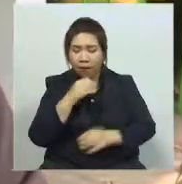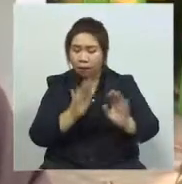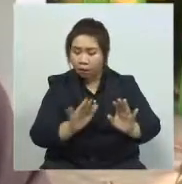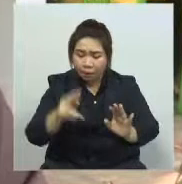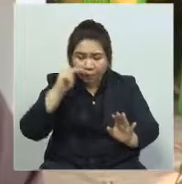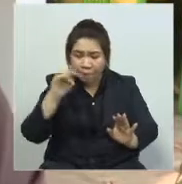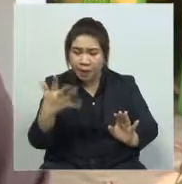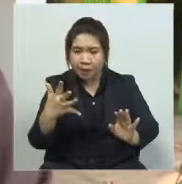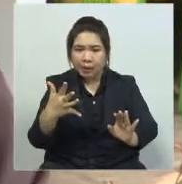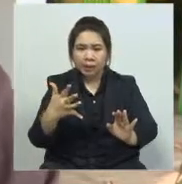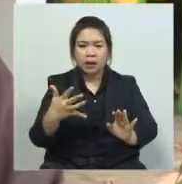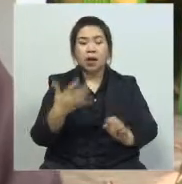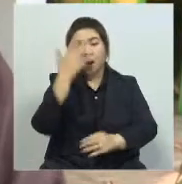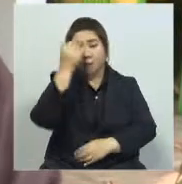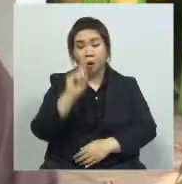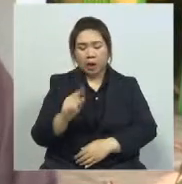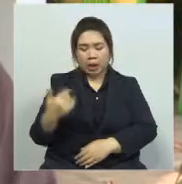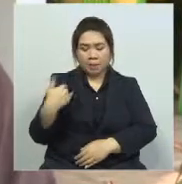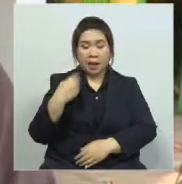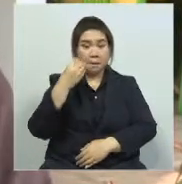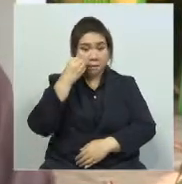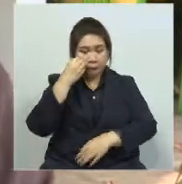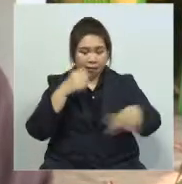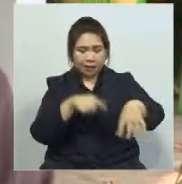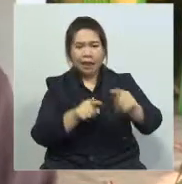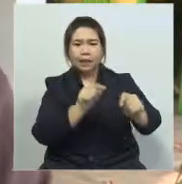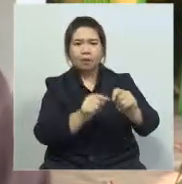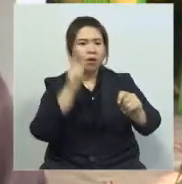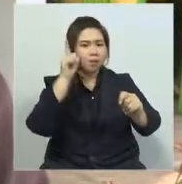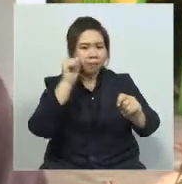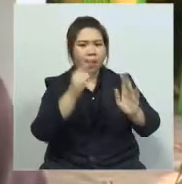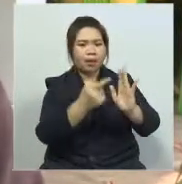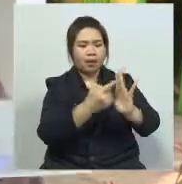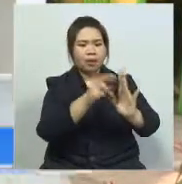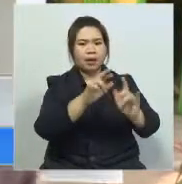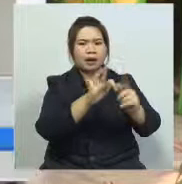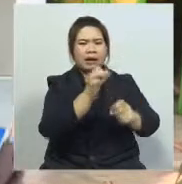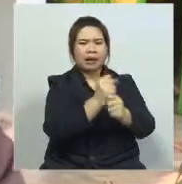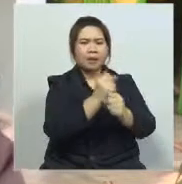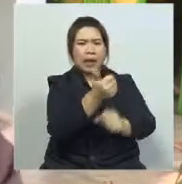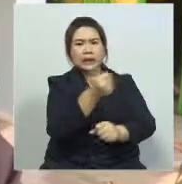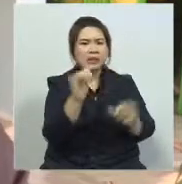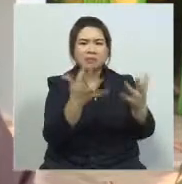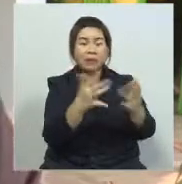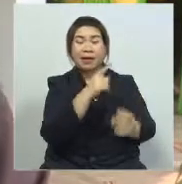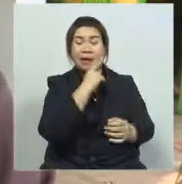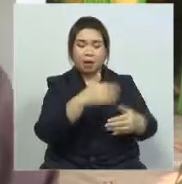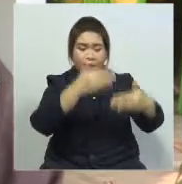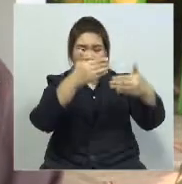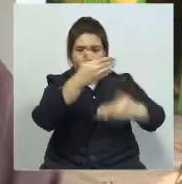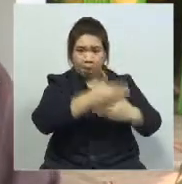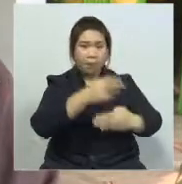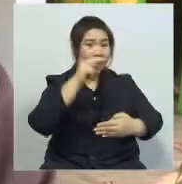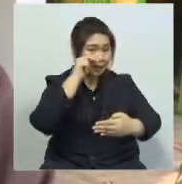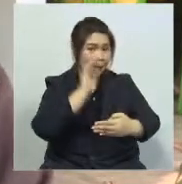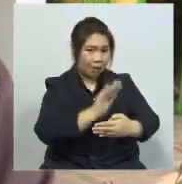าชีพคืออาชีพเสริมเพราะทางหมู่บ้านตำบลแม่เล่เราอะอาชีพเสริมยังไม่ค่อยมีถ้าเกิดกักน้ำปุ๊บอะมันจะมีพวกป